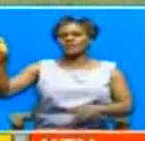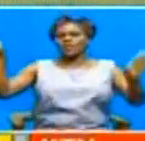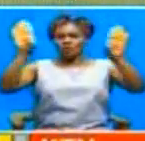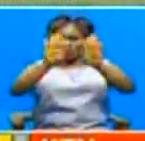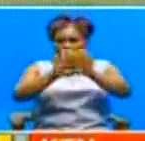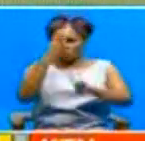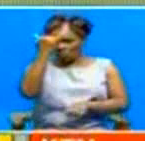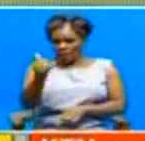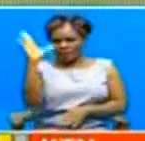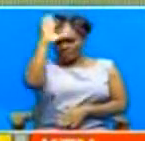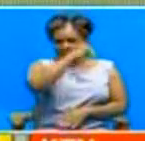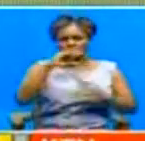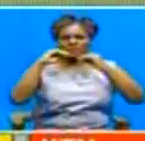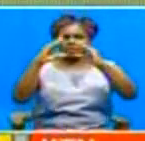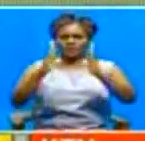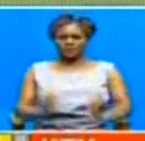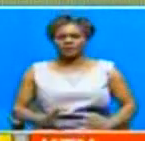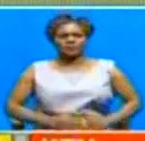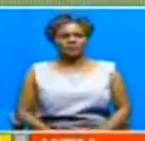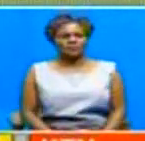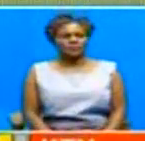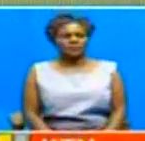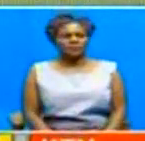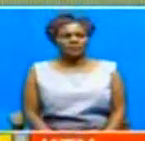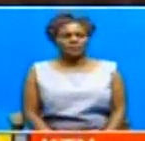kwa ukosefu wa walimu.